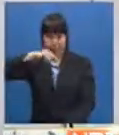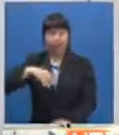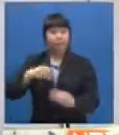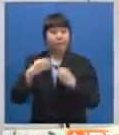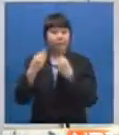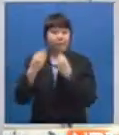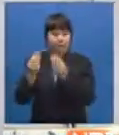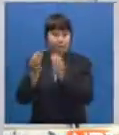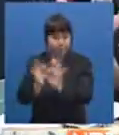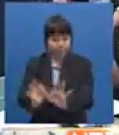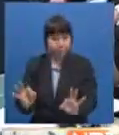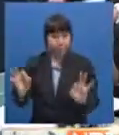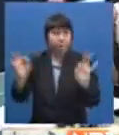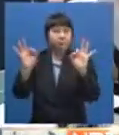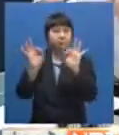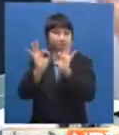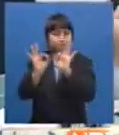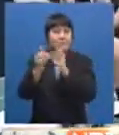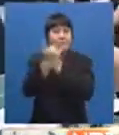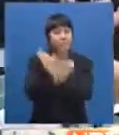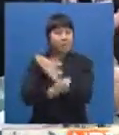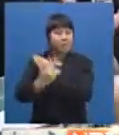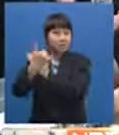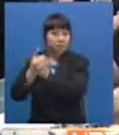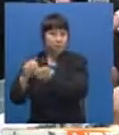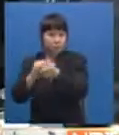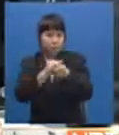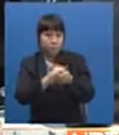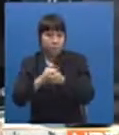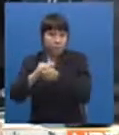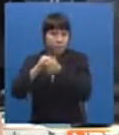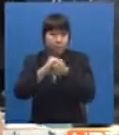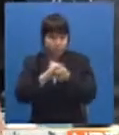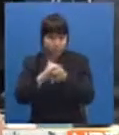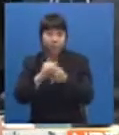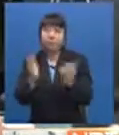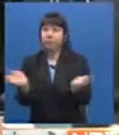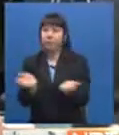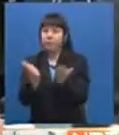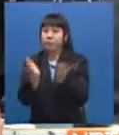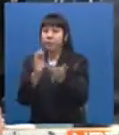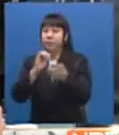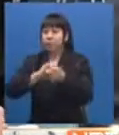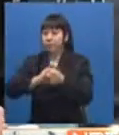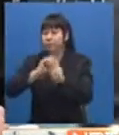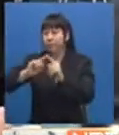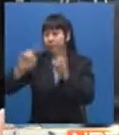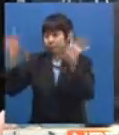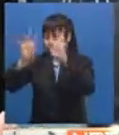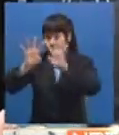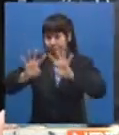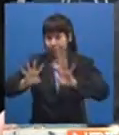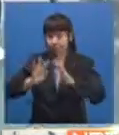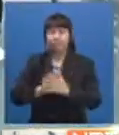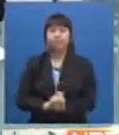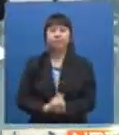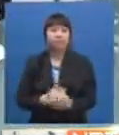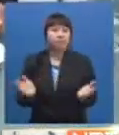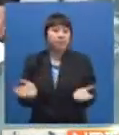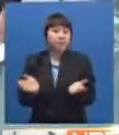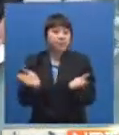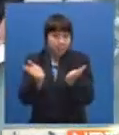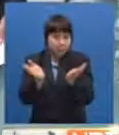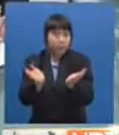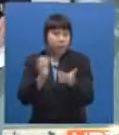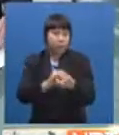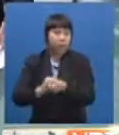คัญกับการเสริมสร้างความสัมพันธ์ใกล้ชิดกับประเทศเพื่อนบ้านและส่งเสริมความร่วมมือในภูมิภาคอาเซียนรวมถึงผลักดันความร่วม